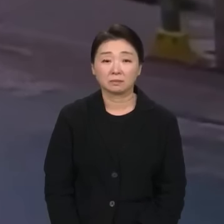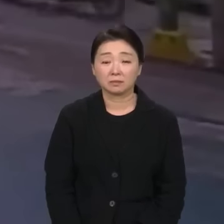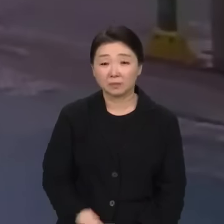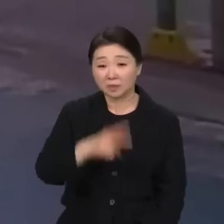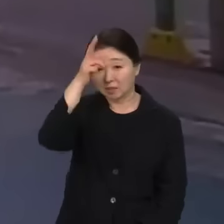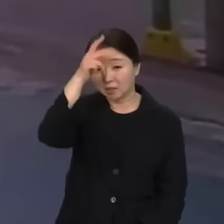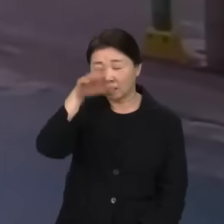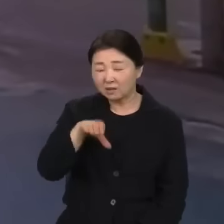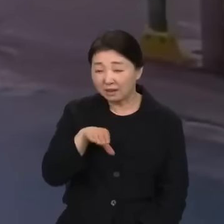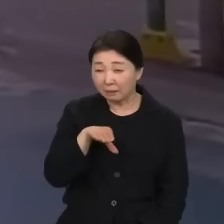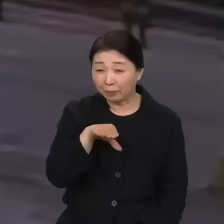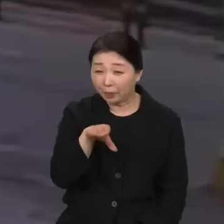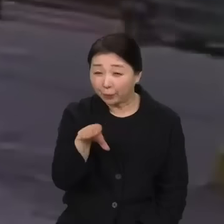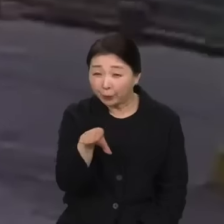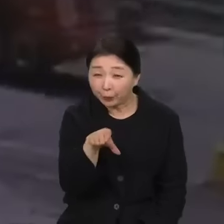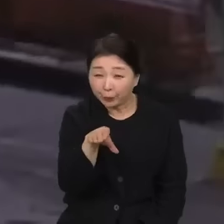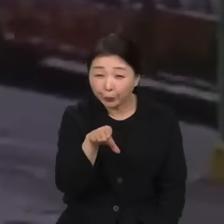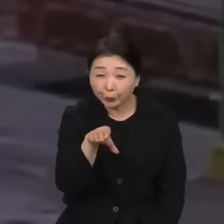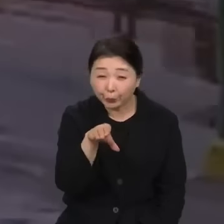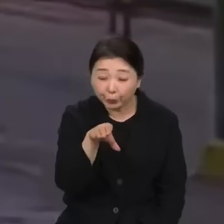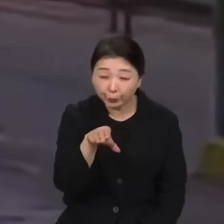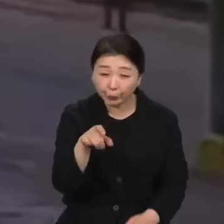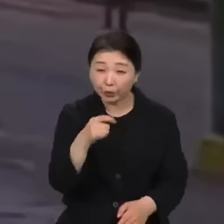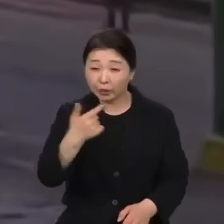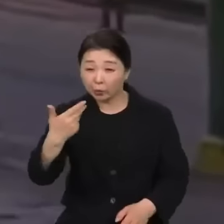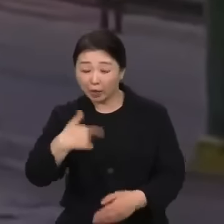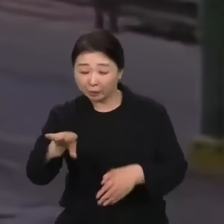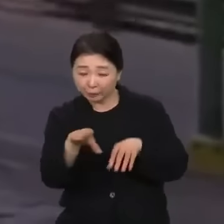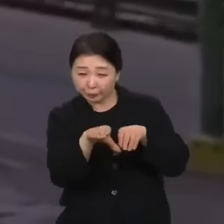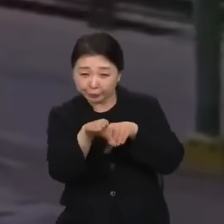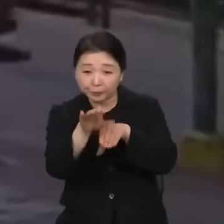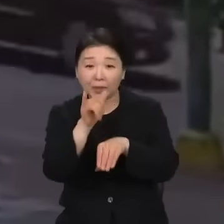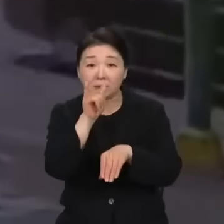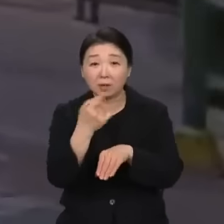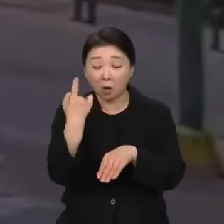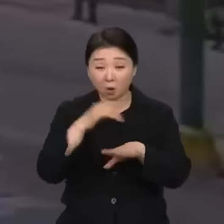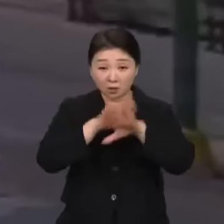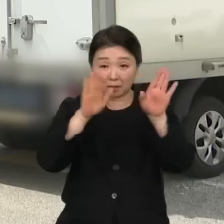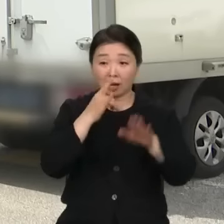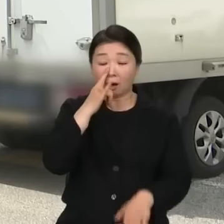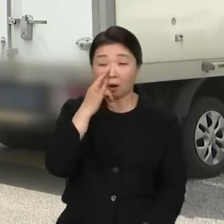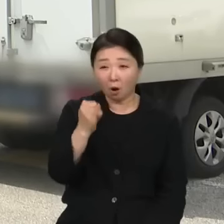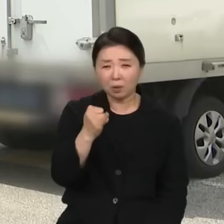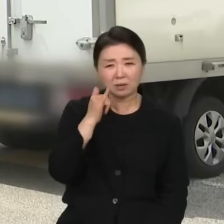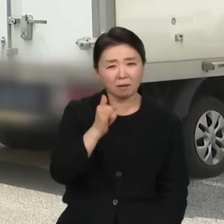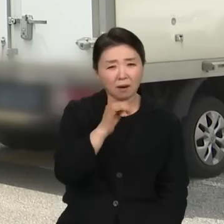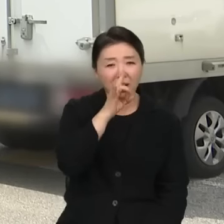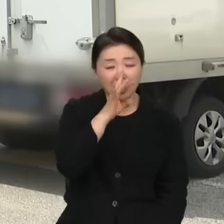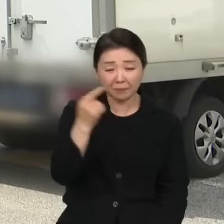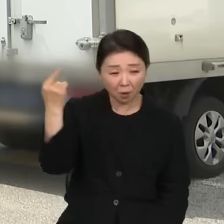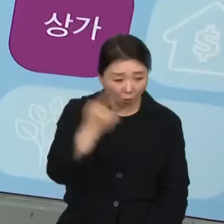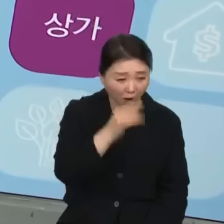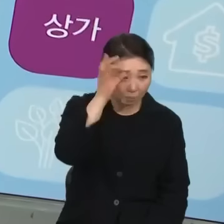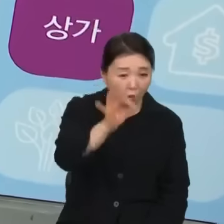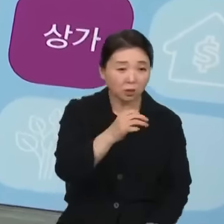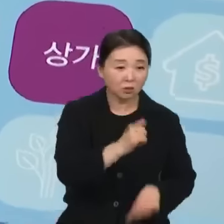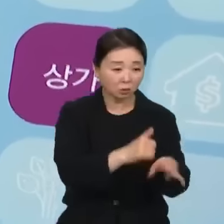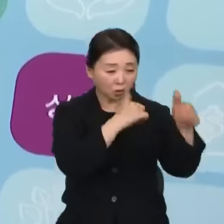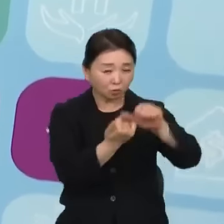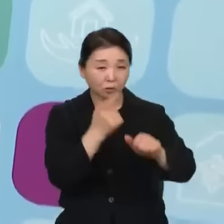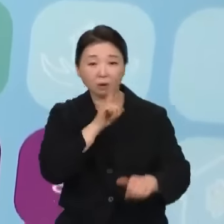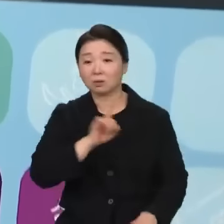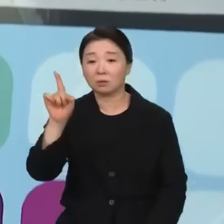경찰차가 골목으로 들어가고 뒤따라 구급차도 들어갑니다. 어제 낮 어머니가 연락이 안 돼 찾아와 보니 숨져 있다는